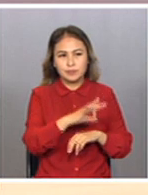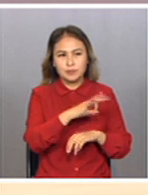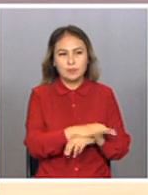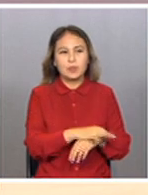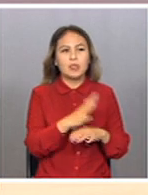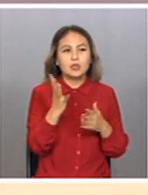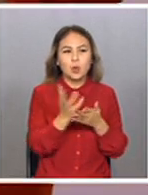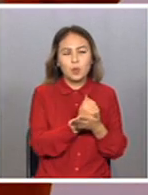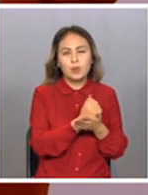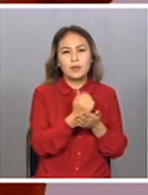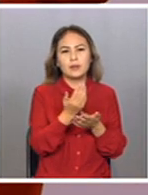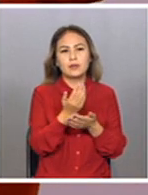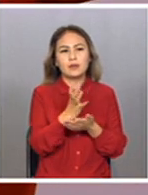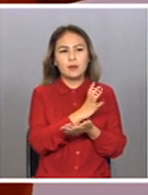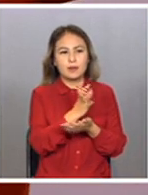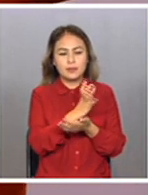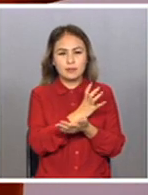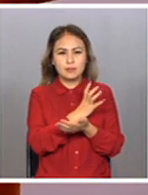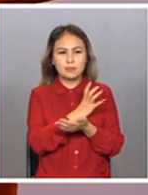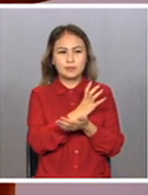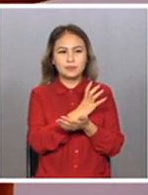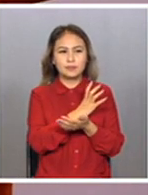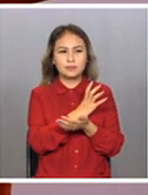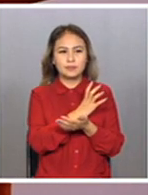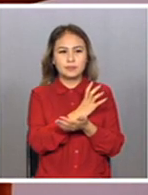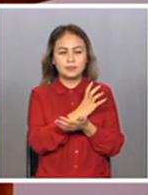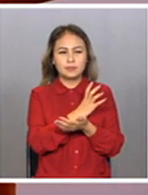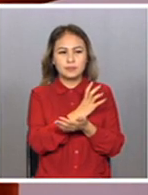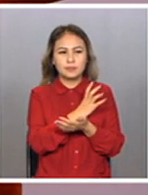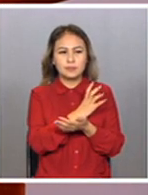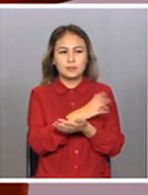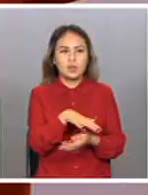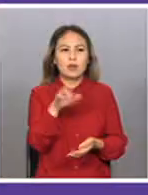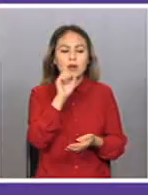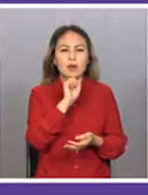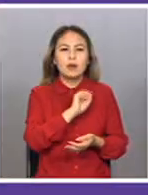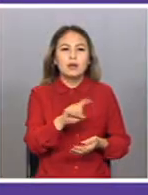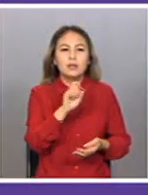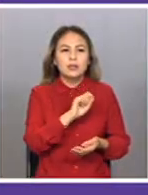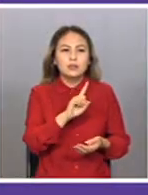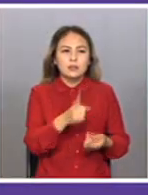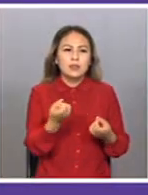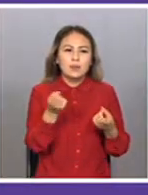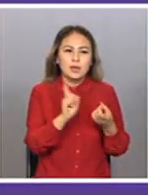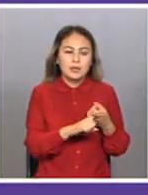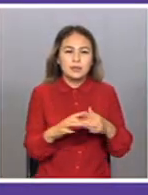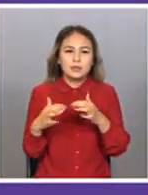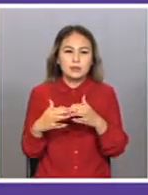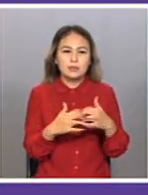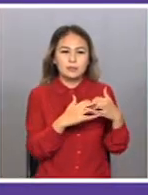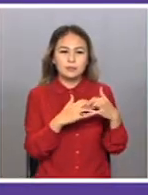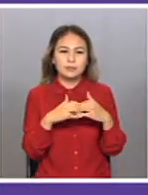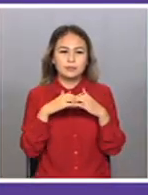Ал үшінші бөлімде Асан мен Қасеннің тауып алған қазынасы жайлы оқыдық. Төртінші бөлімде